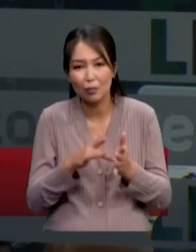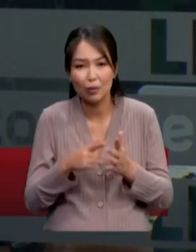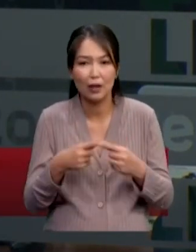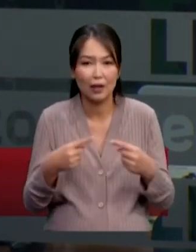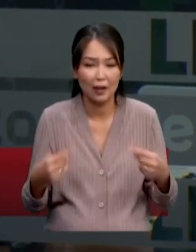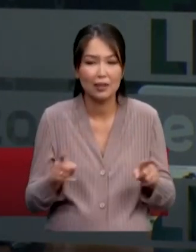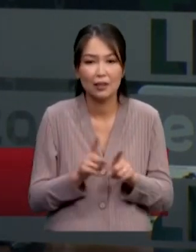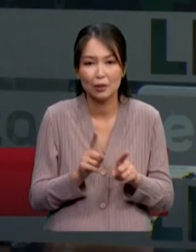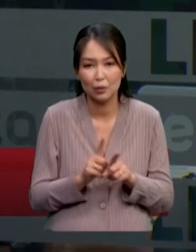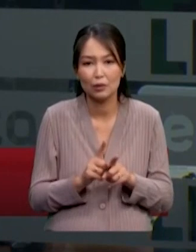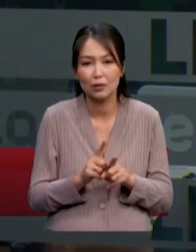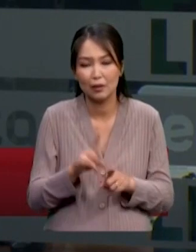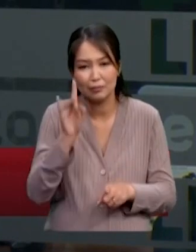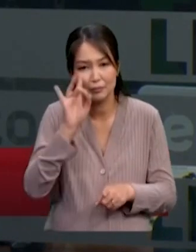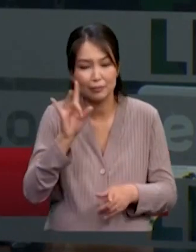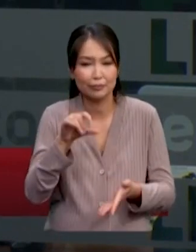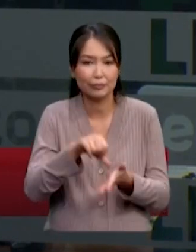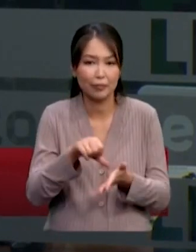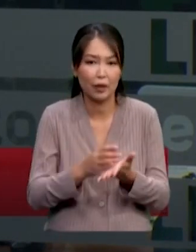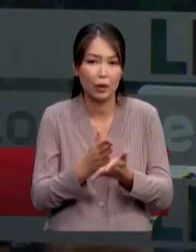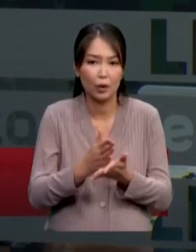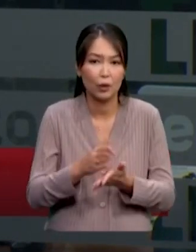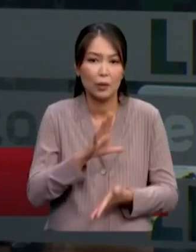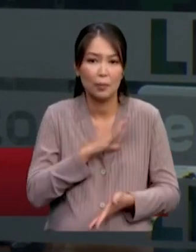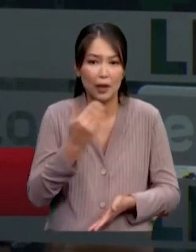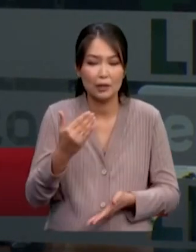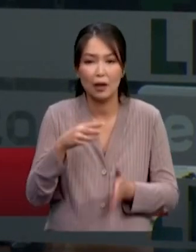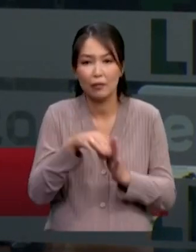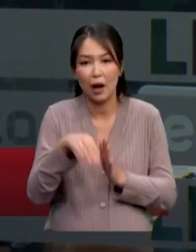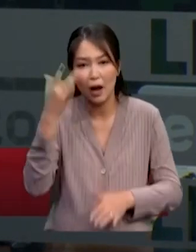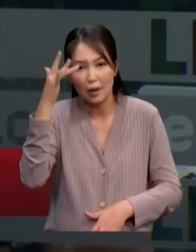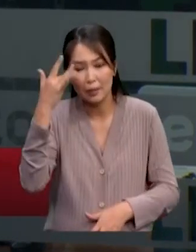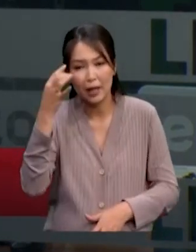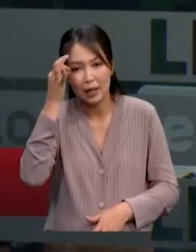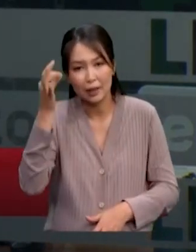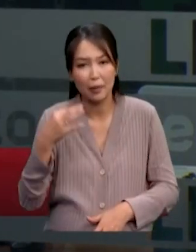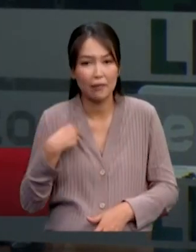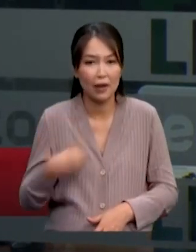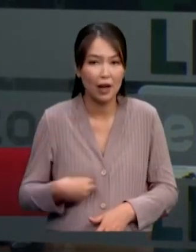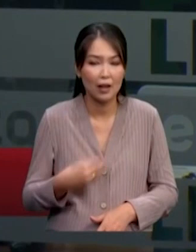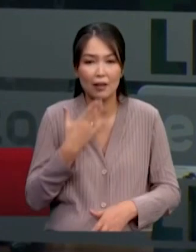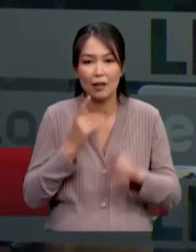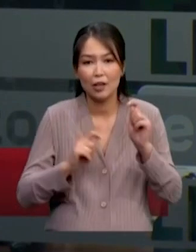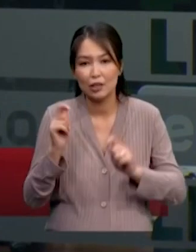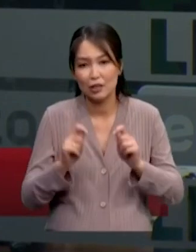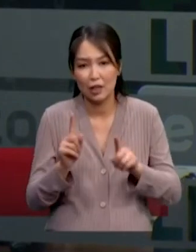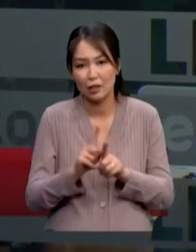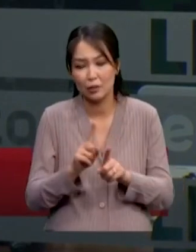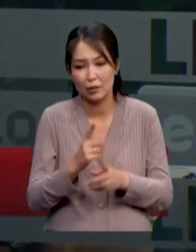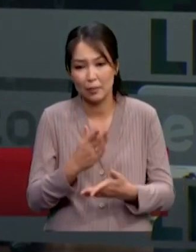өкілдері мен белгілі қайраткерлер қатысты. Олардың қатарында Америка, Германия, Франция және көрші елдерден келген отандастарымыз да